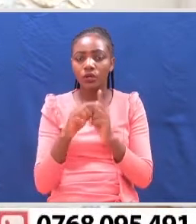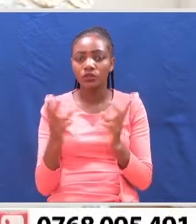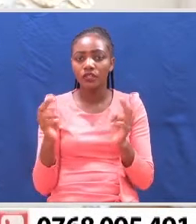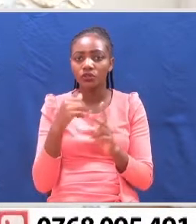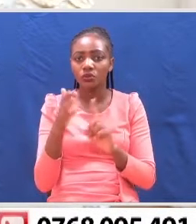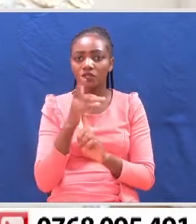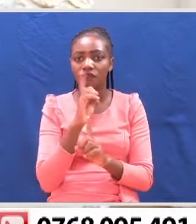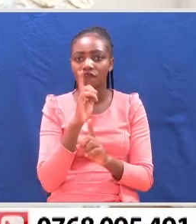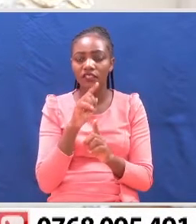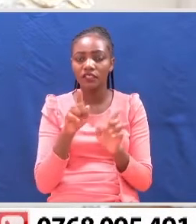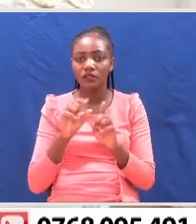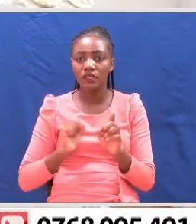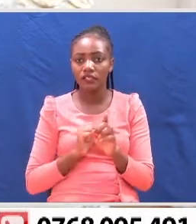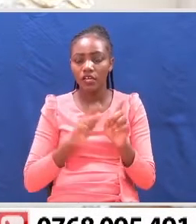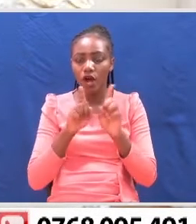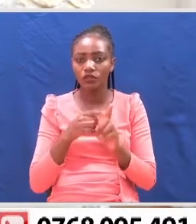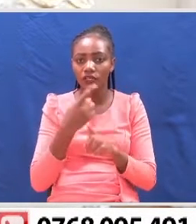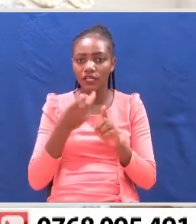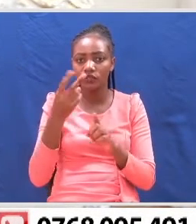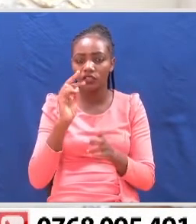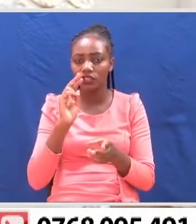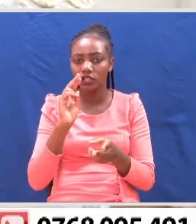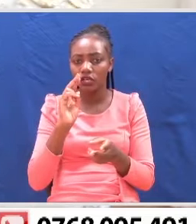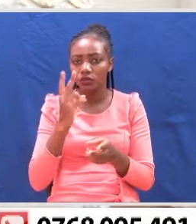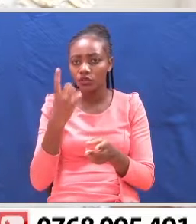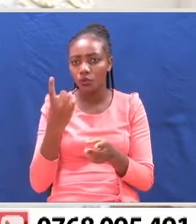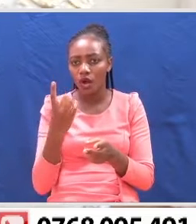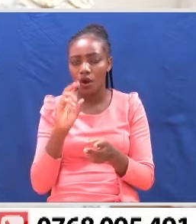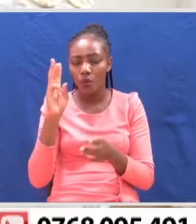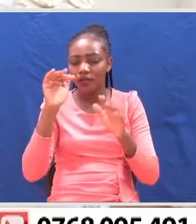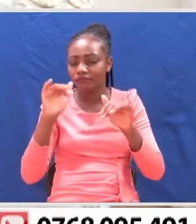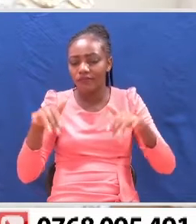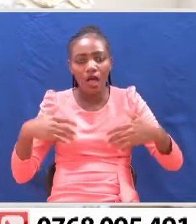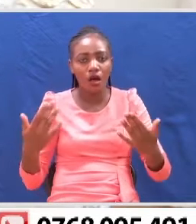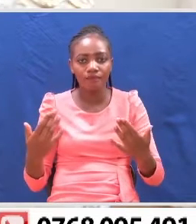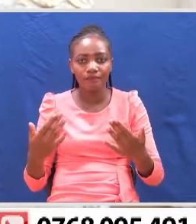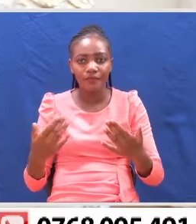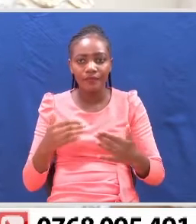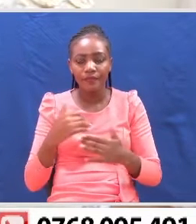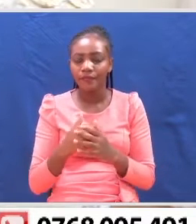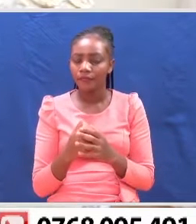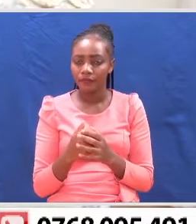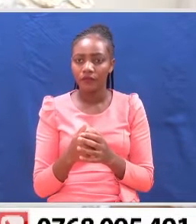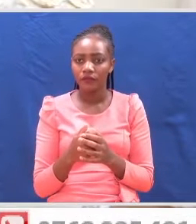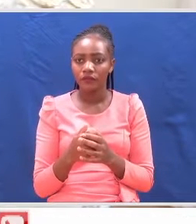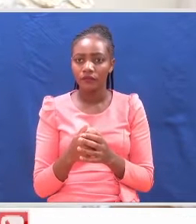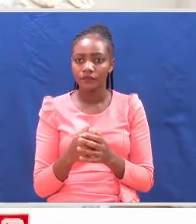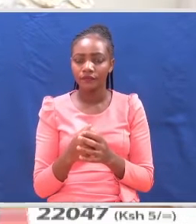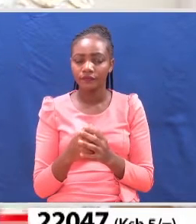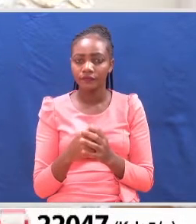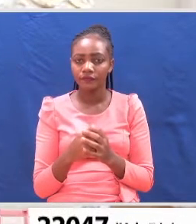la Seneti, na mwaka 2021 utakuwa namna gani. Nikikwenda mapumzikoni kidogo